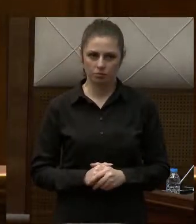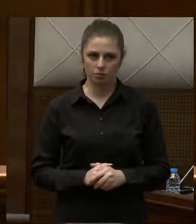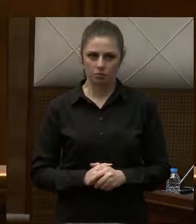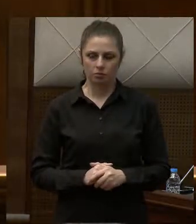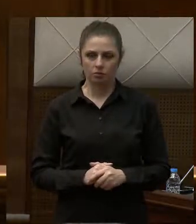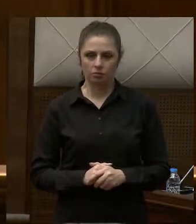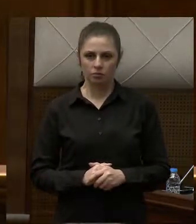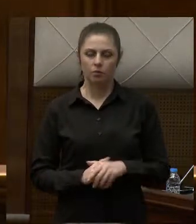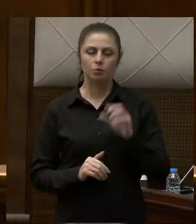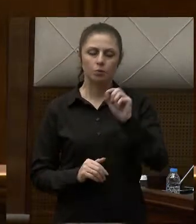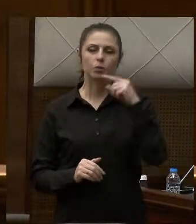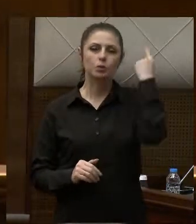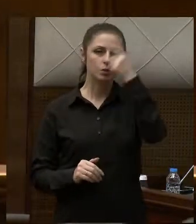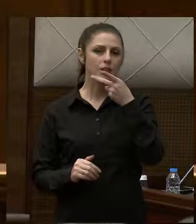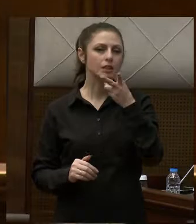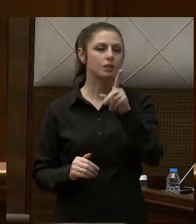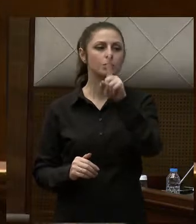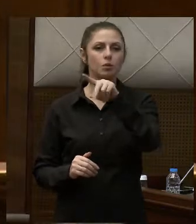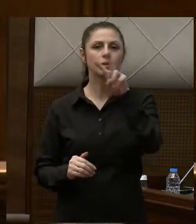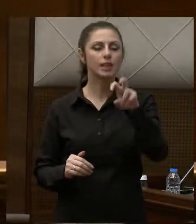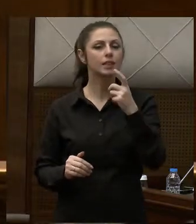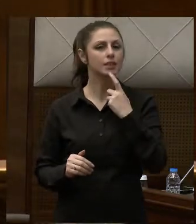Bu nedenle 2018 yılının